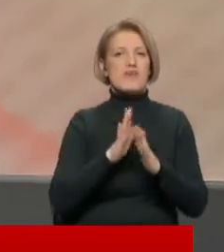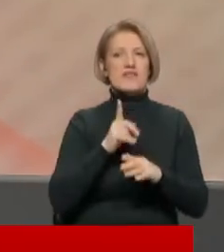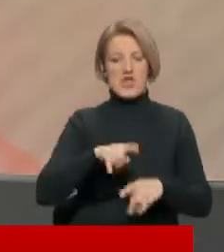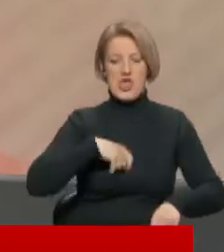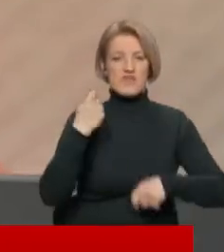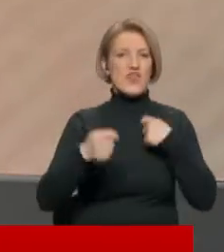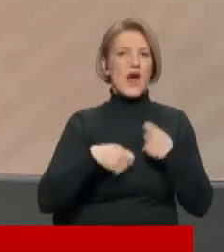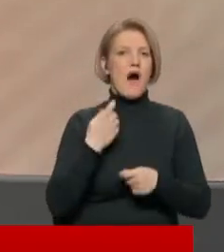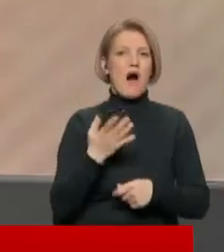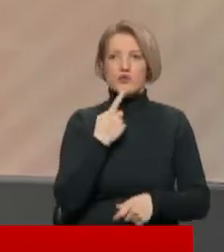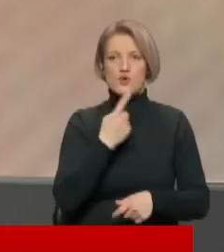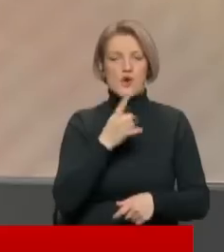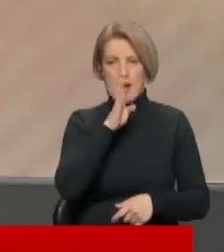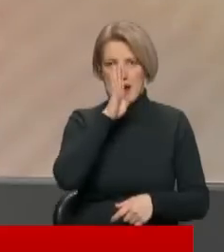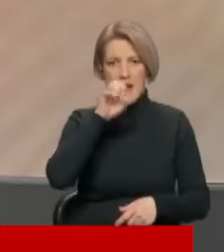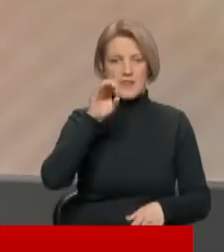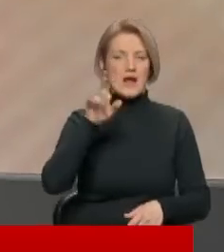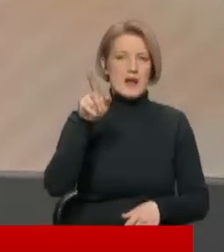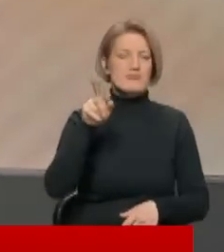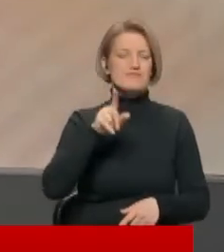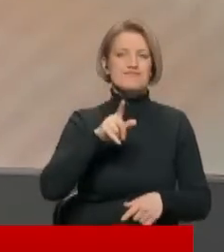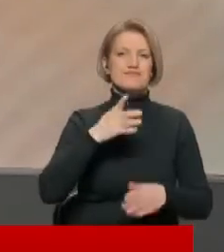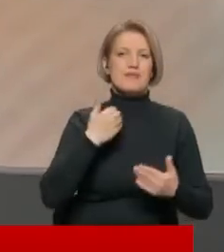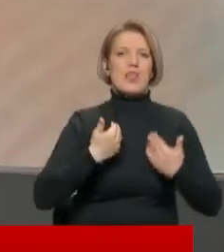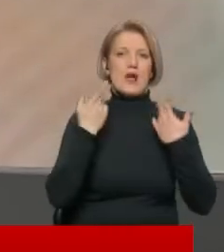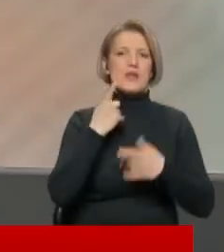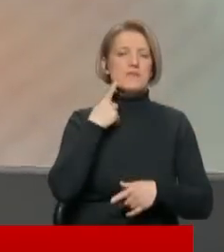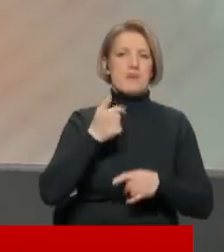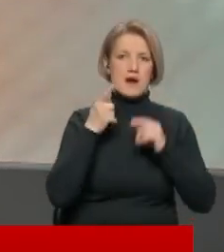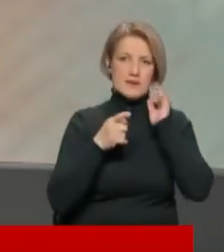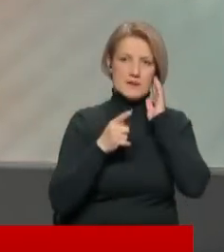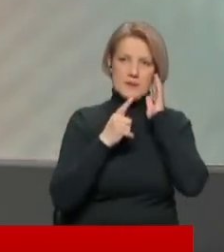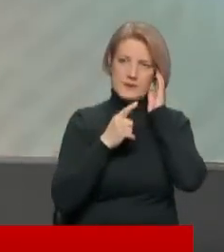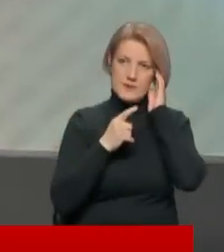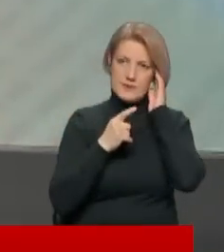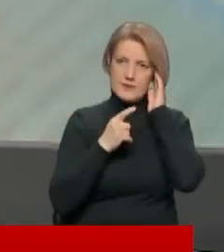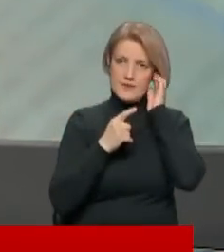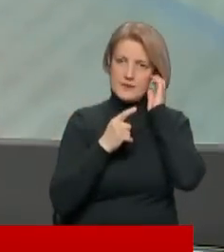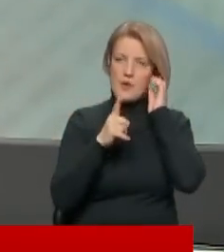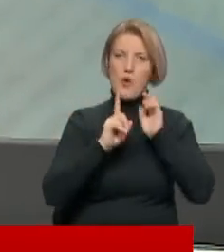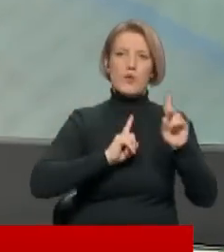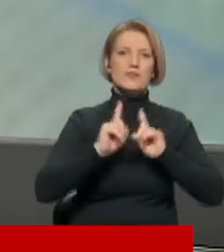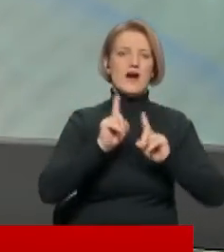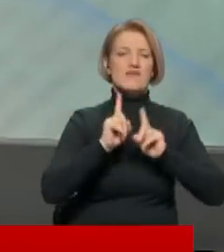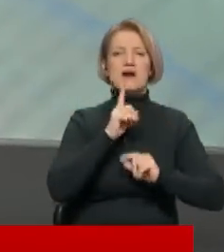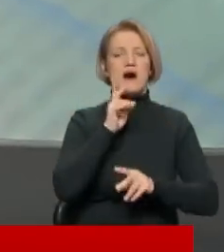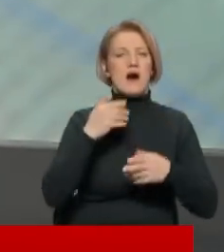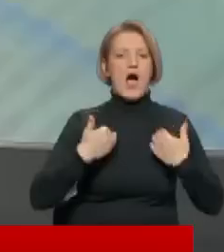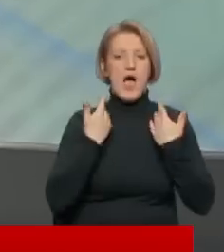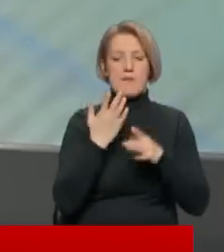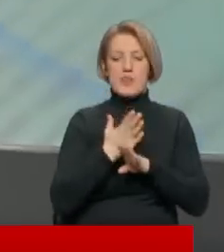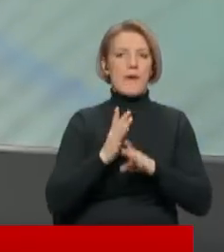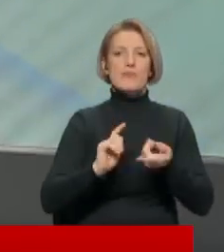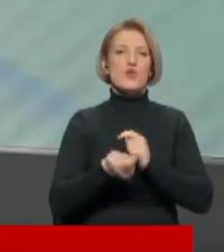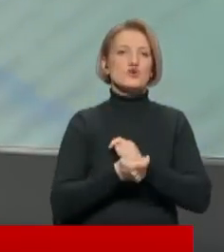iftira diyor Adalet Bakanı önce bir haberimizi bakalım Peki o davanın hakimi neden